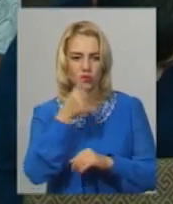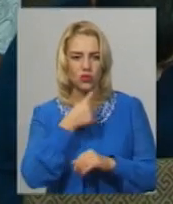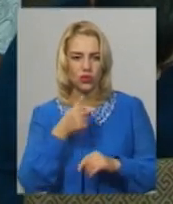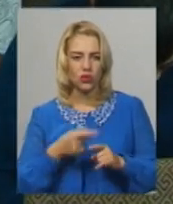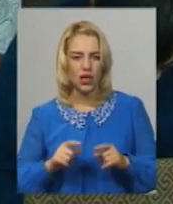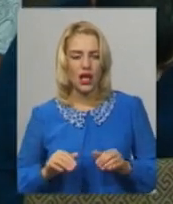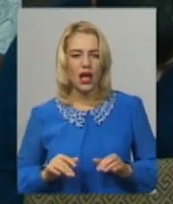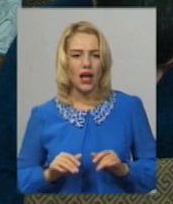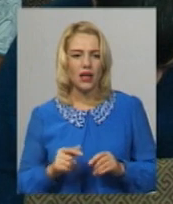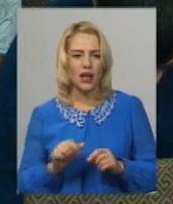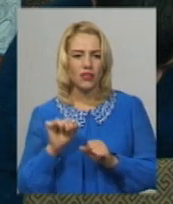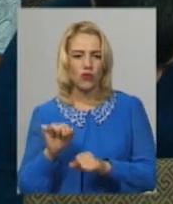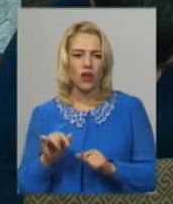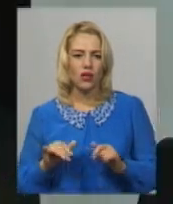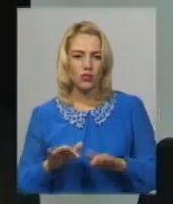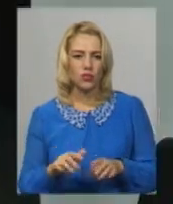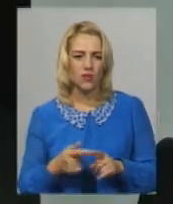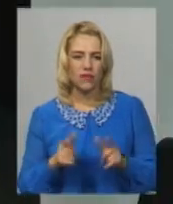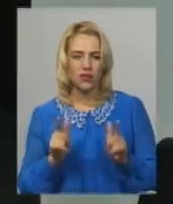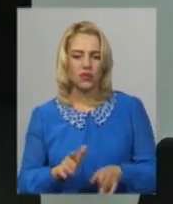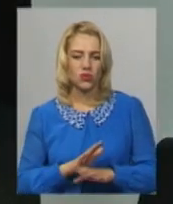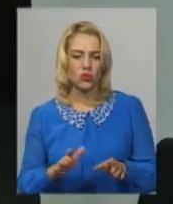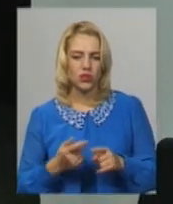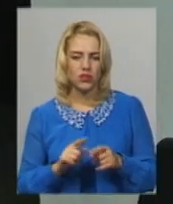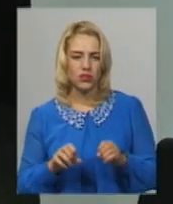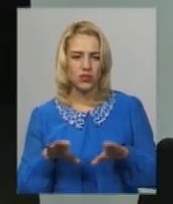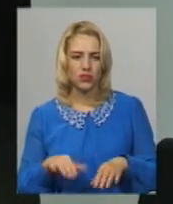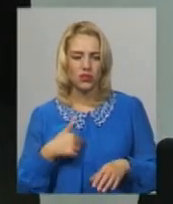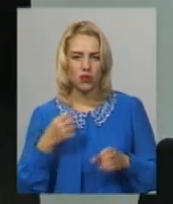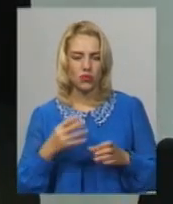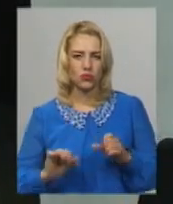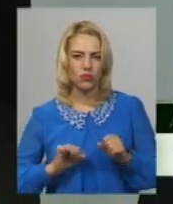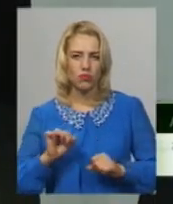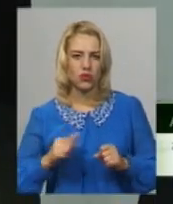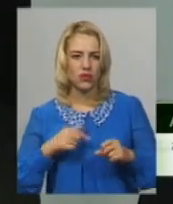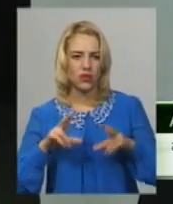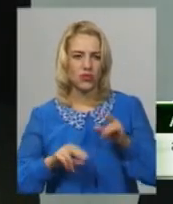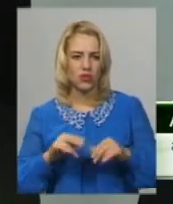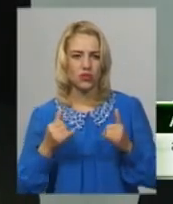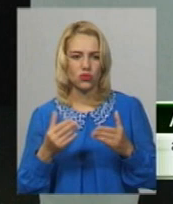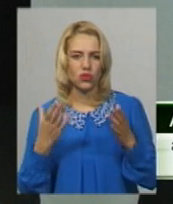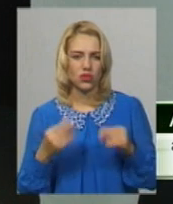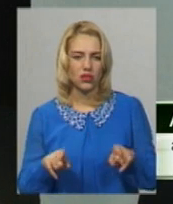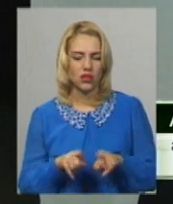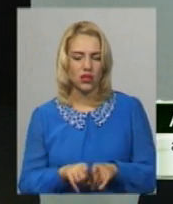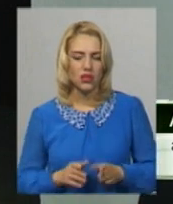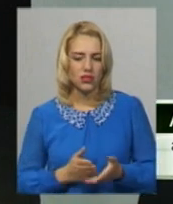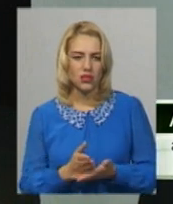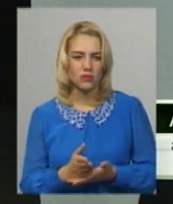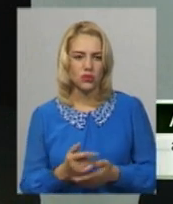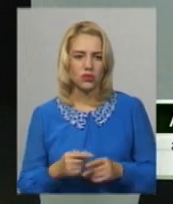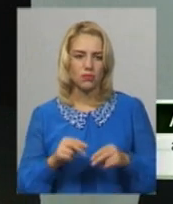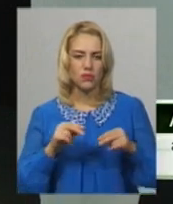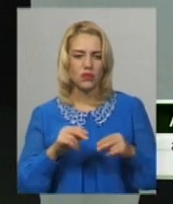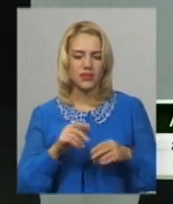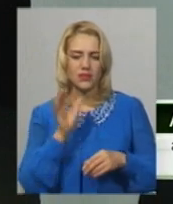Аля Возняк з рішенням суду каже, не згодна. Я, чесно кажучи, просто обурена, тому що вважаю, що на сьогоднішній день в такий спосіб посадові,